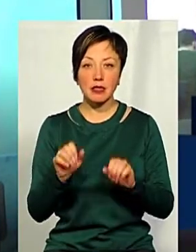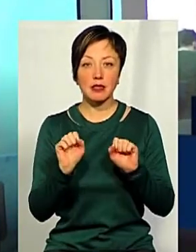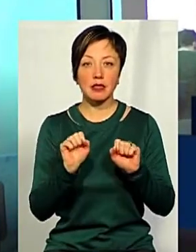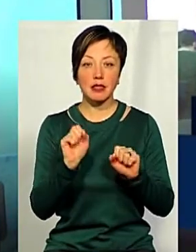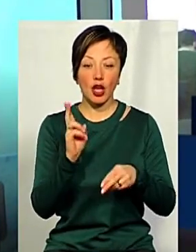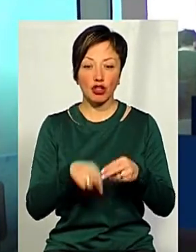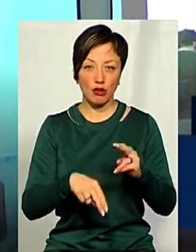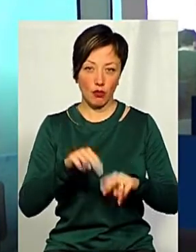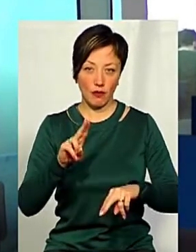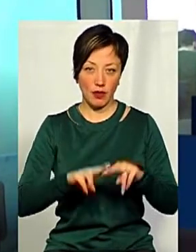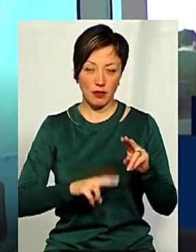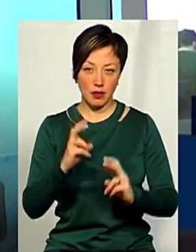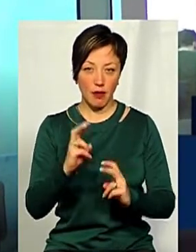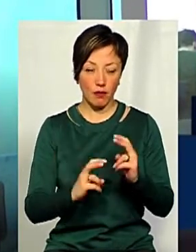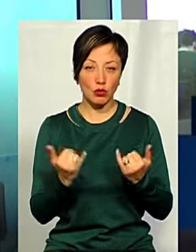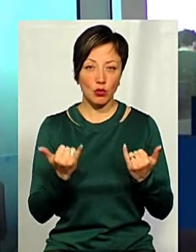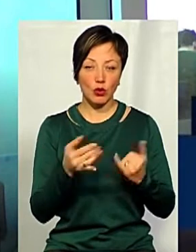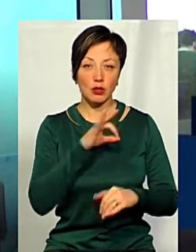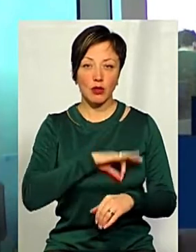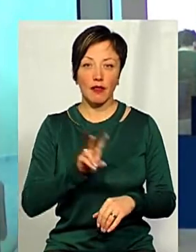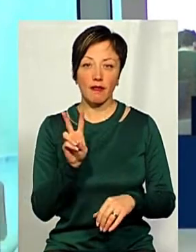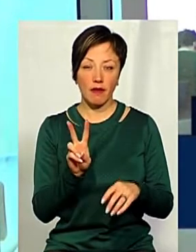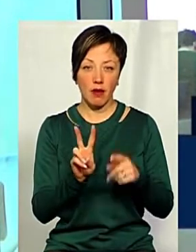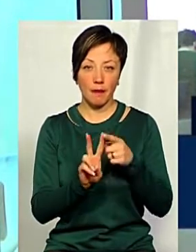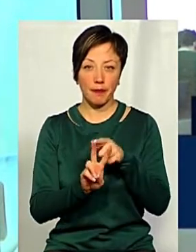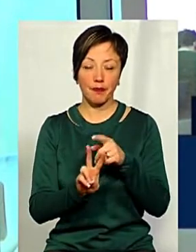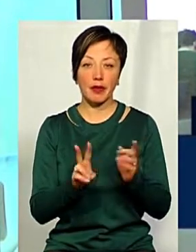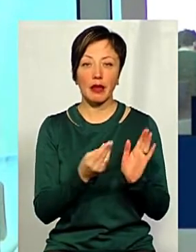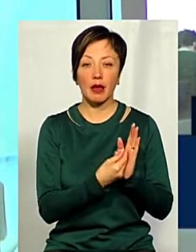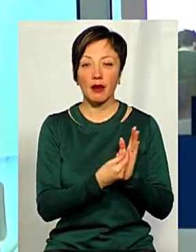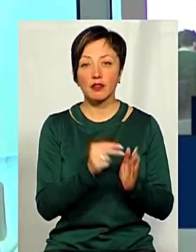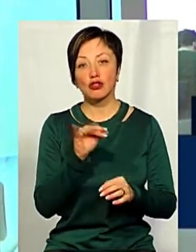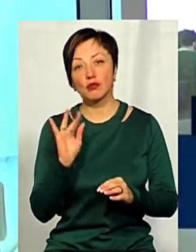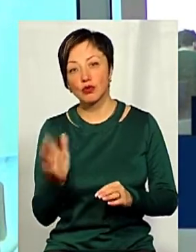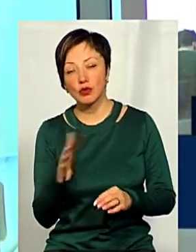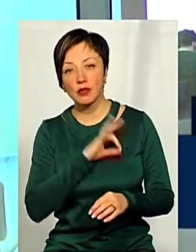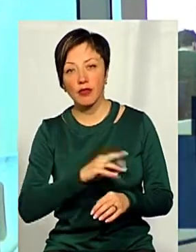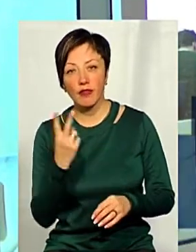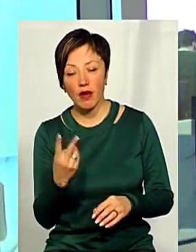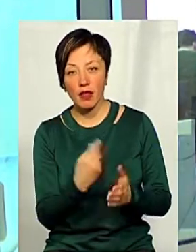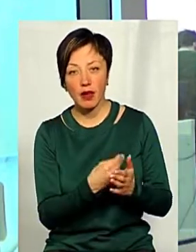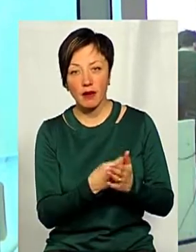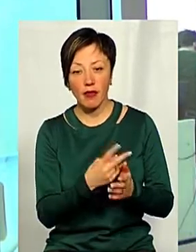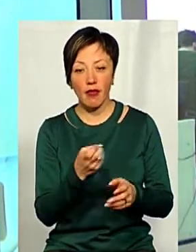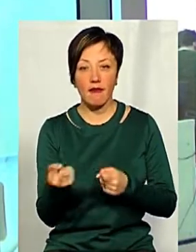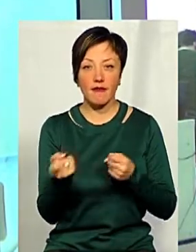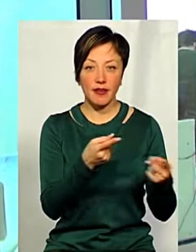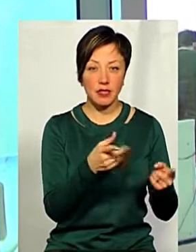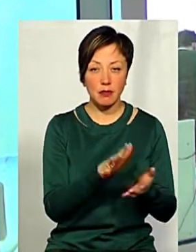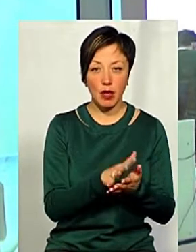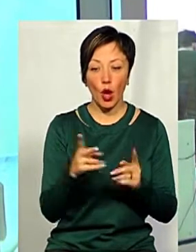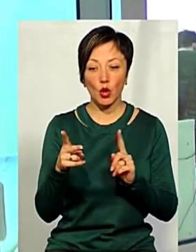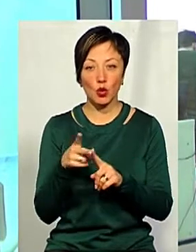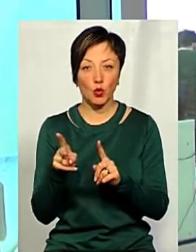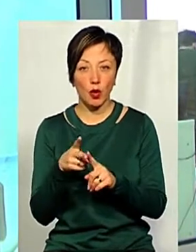об'єкту в експлуатацію. Сьогодні в нас застосовуються два тарифи, чи будуть застосовані два тарифи. Один тариф на вивезення сміття,